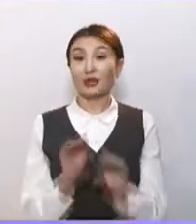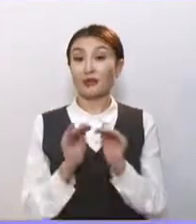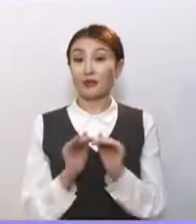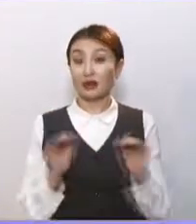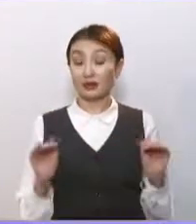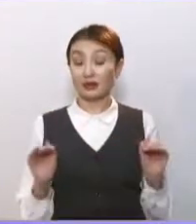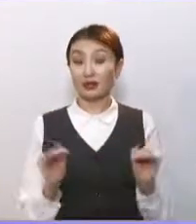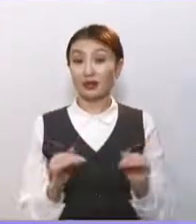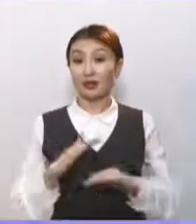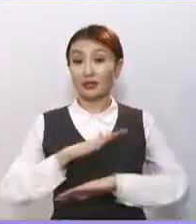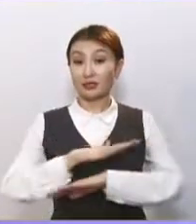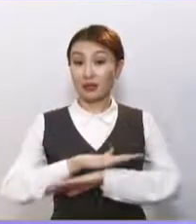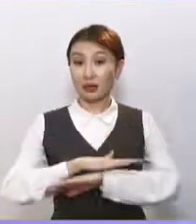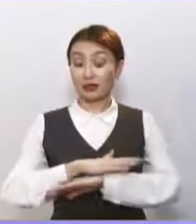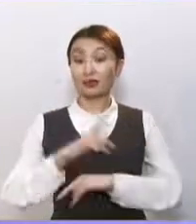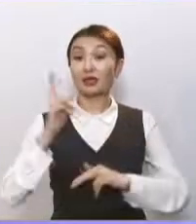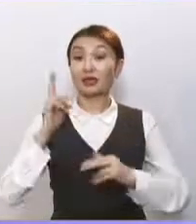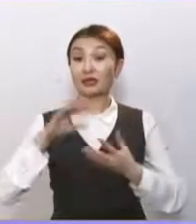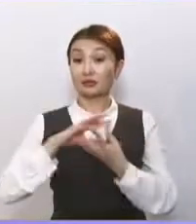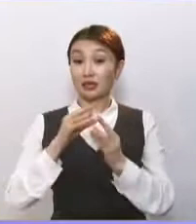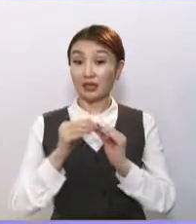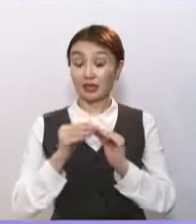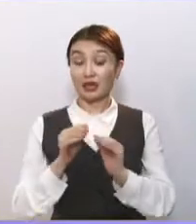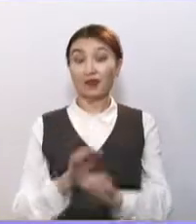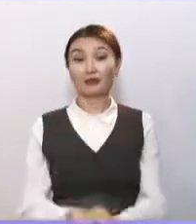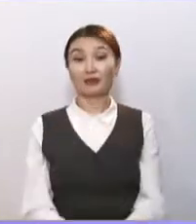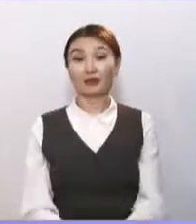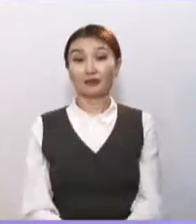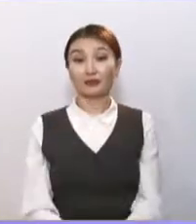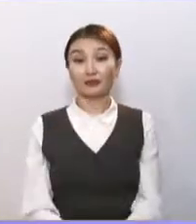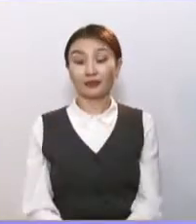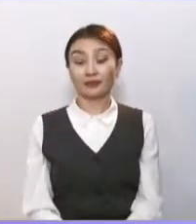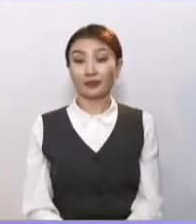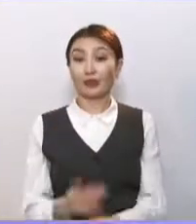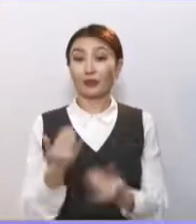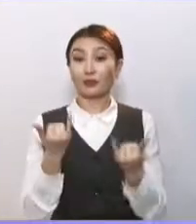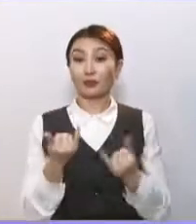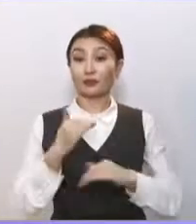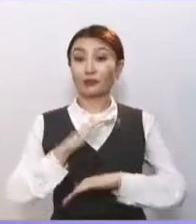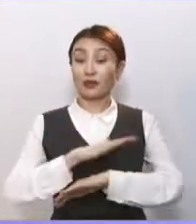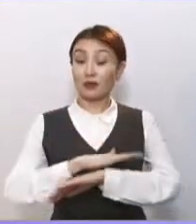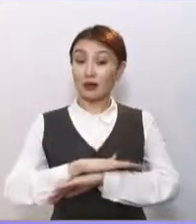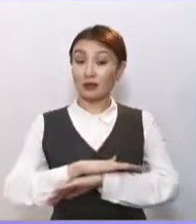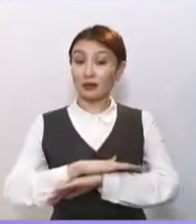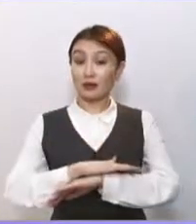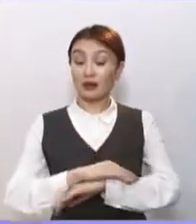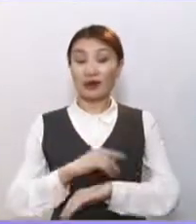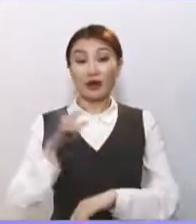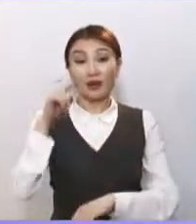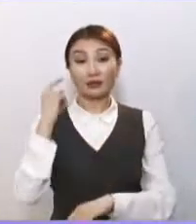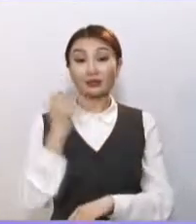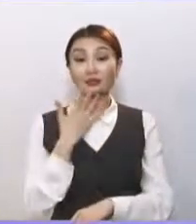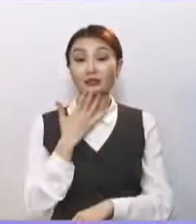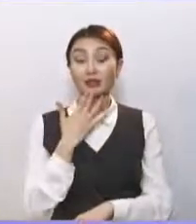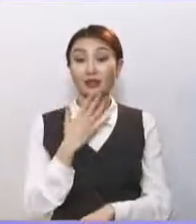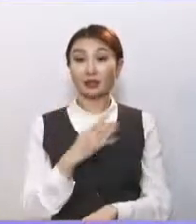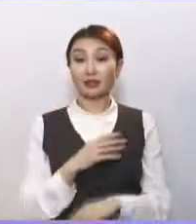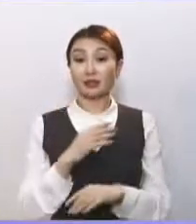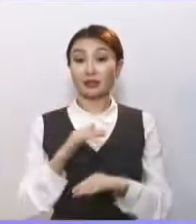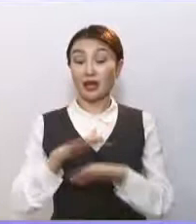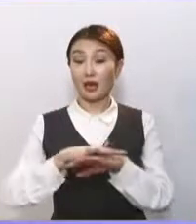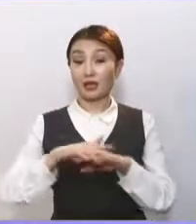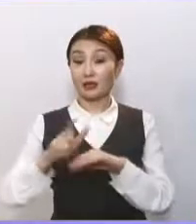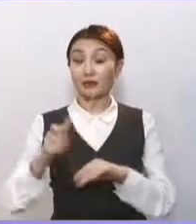Балдар, сабакты жыйынтыктайлы. Бүгүн сабакта кыргыз элинин